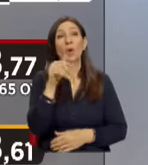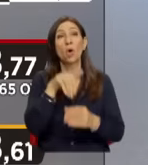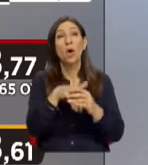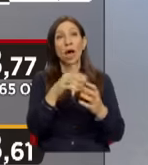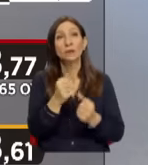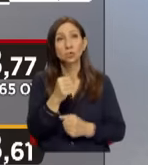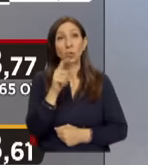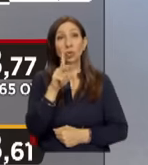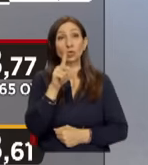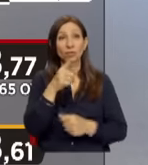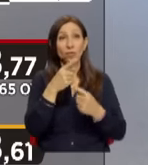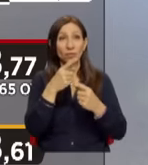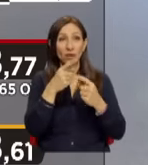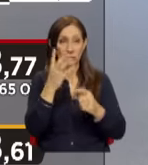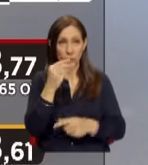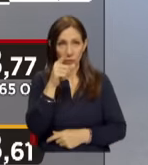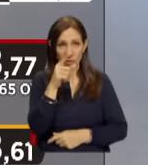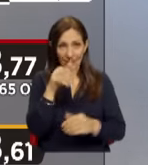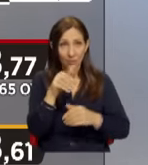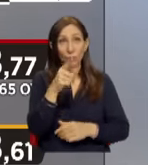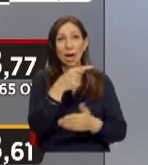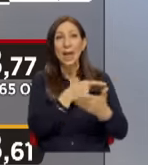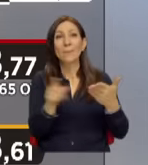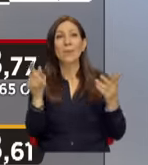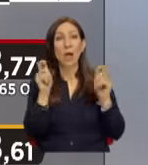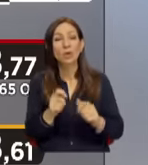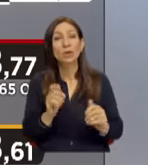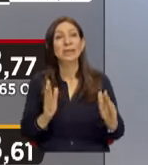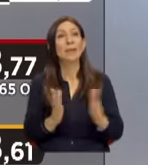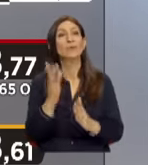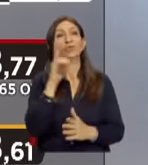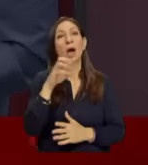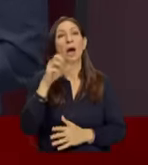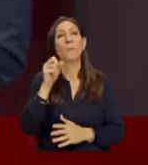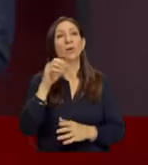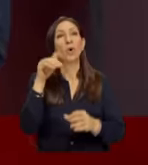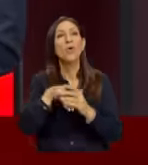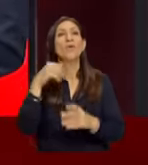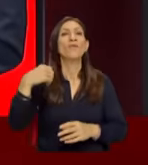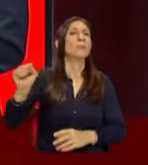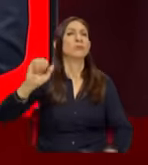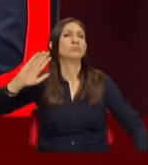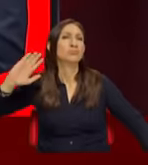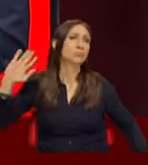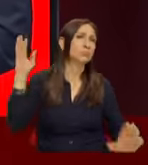O 13.000 farkın olduğu seçim. Bu iptal ettikleri için tepki nedeniyle AK Partililer oy vermediler.